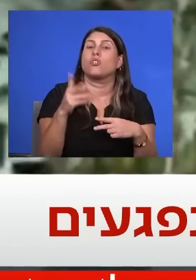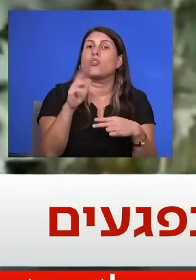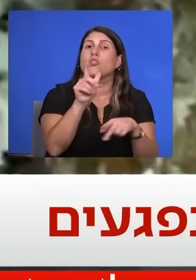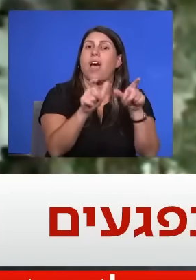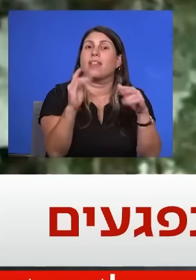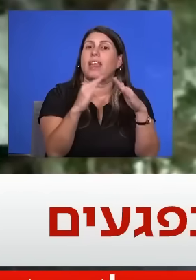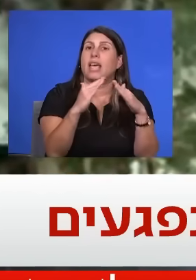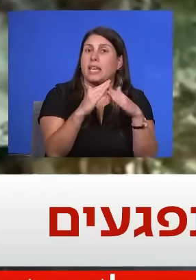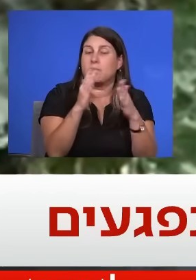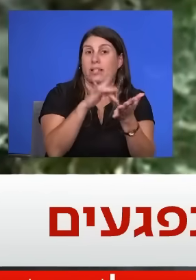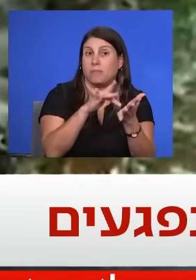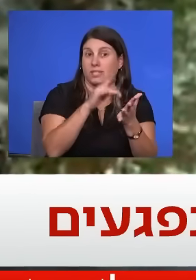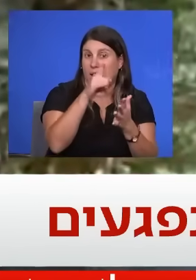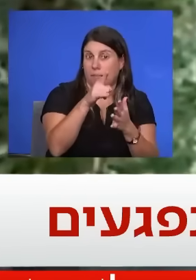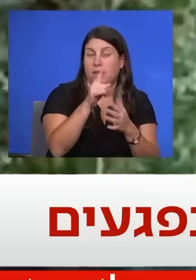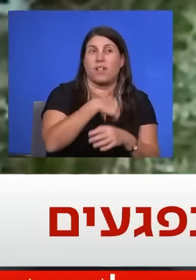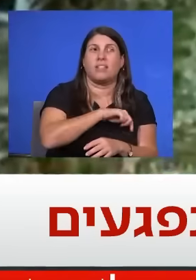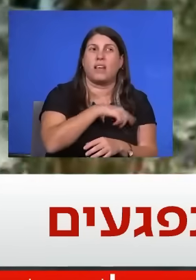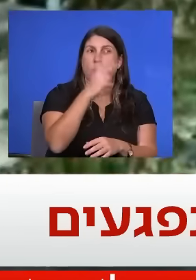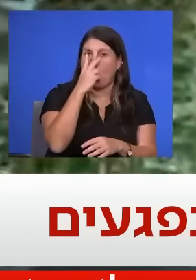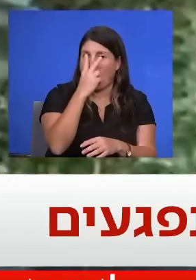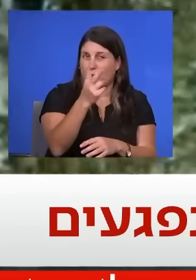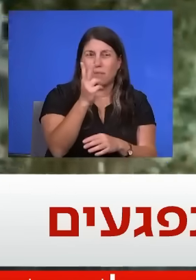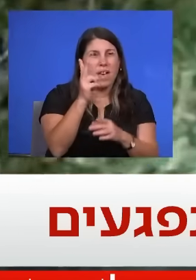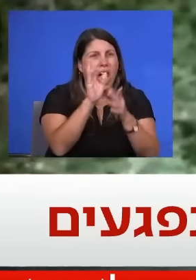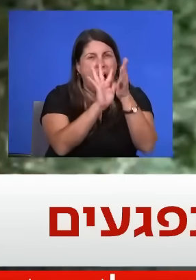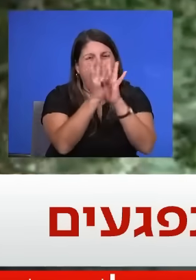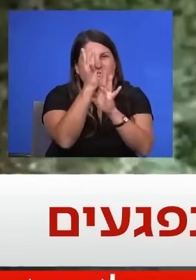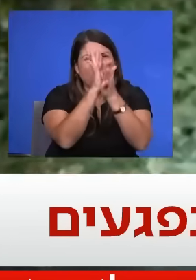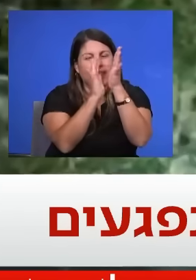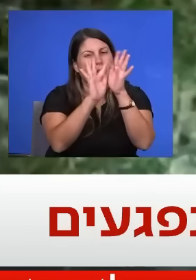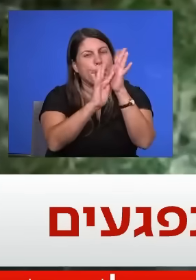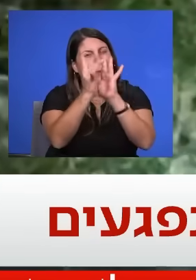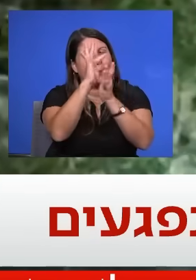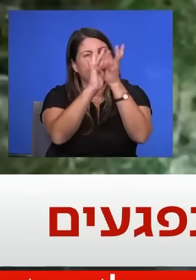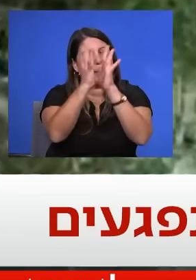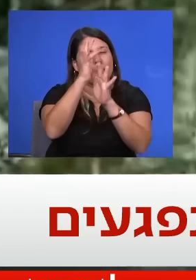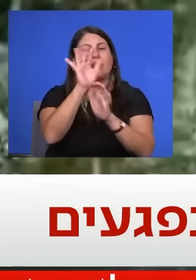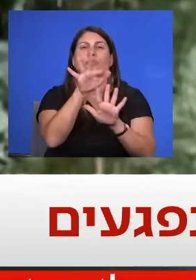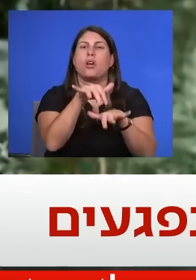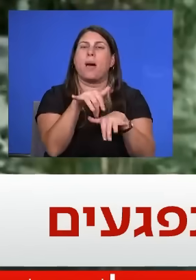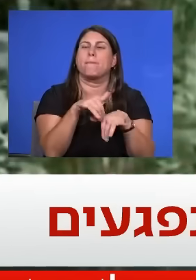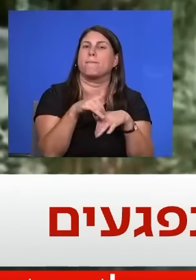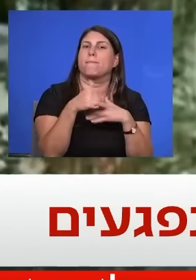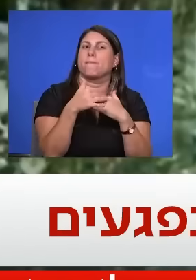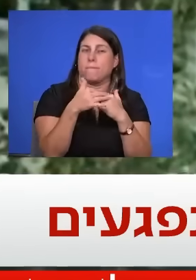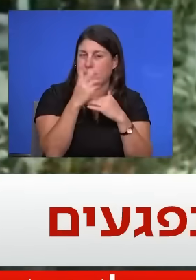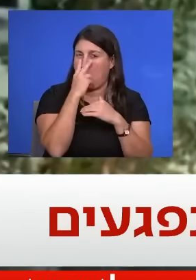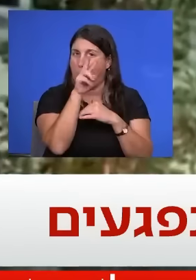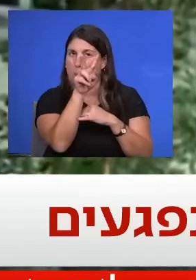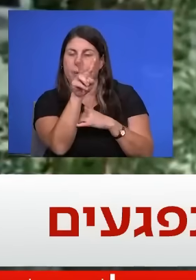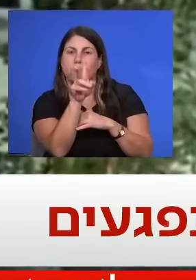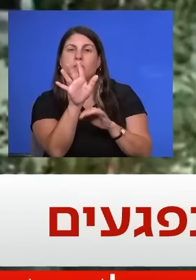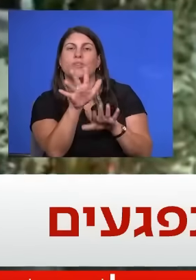שם, ואנחנו רואים את האשן המאוד סמיך הזה שגם יוצא החוצה וגם כנראה